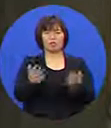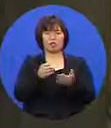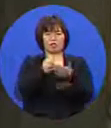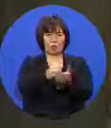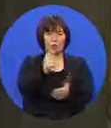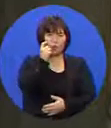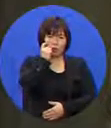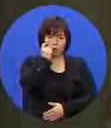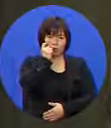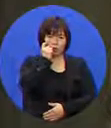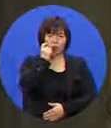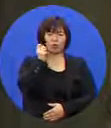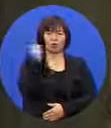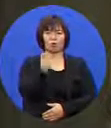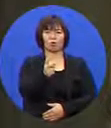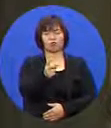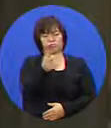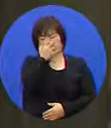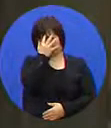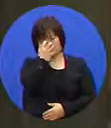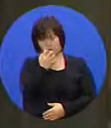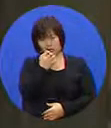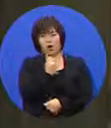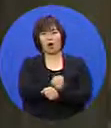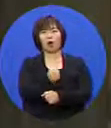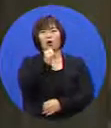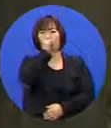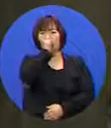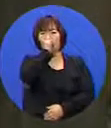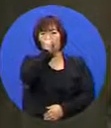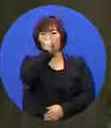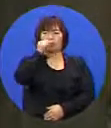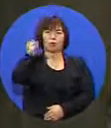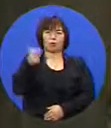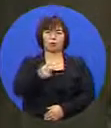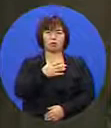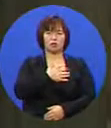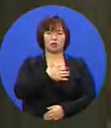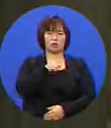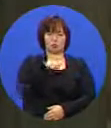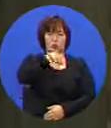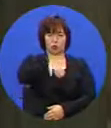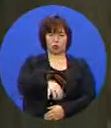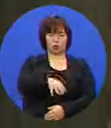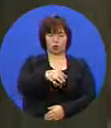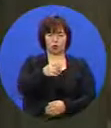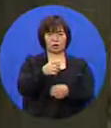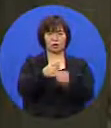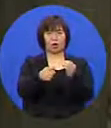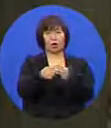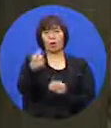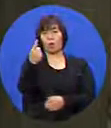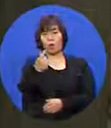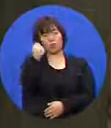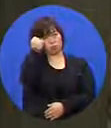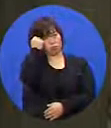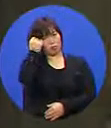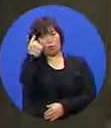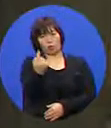취직도 못하고 실의에 빠져서 저희 템플스들을 찾은